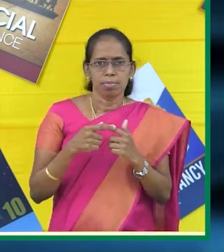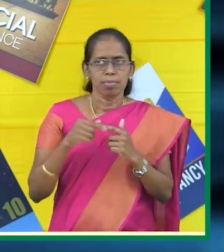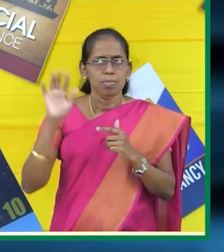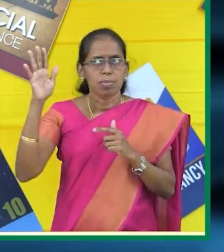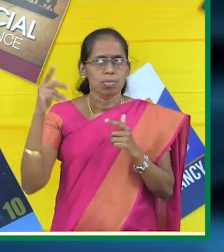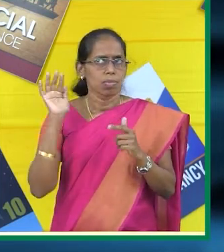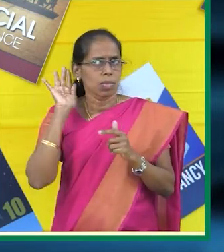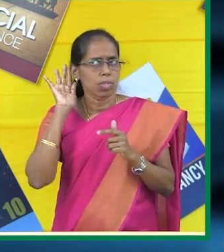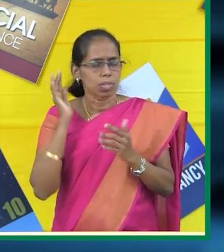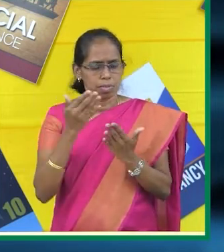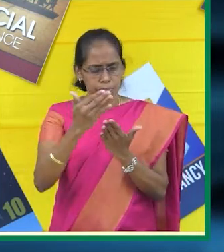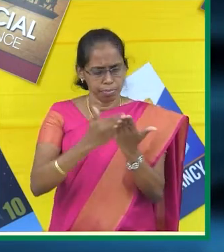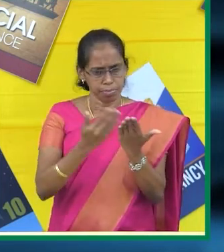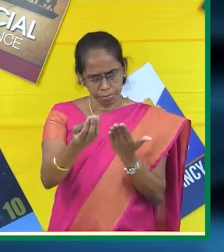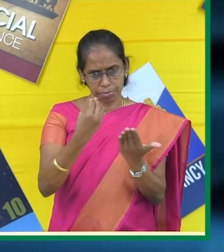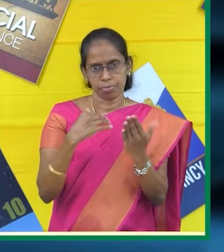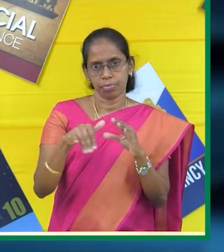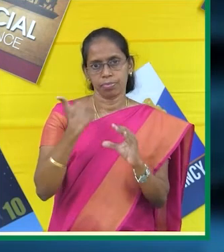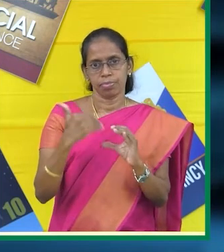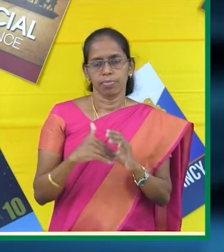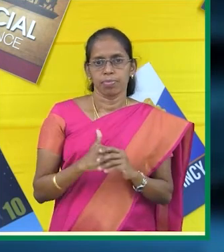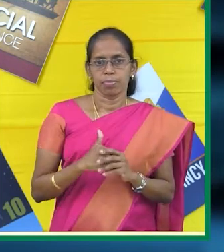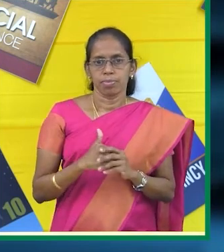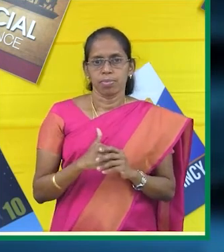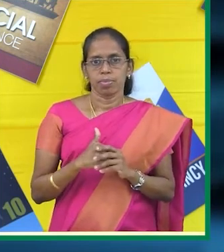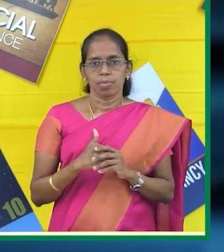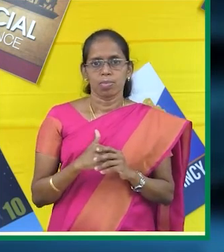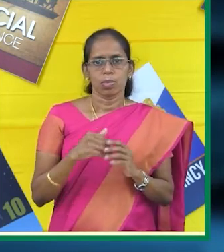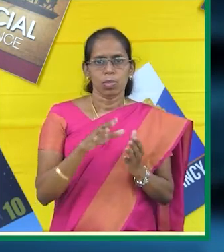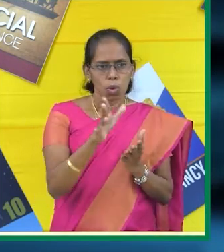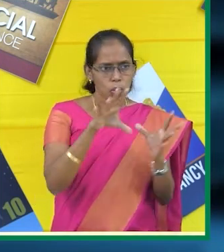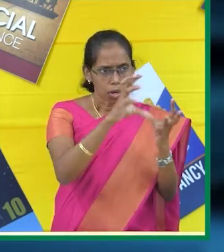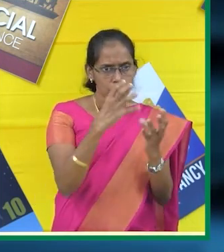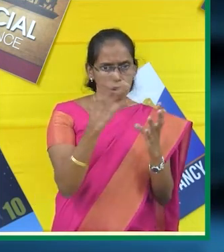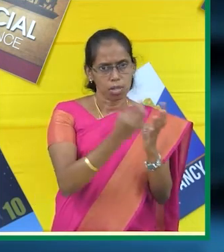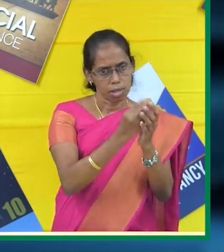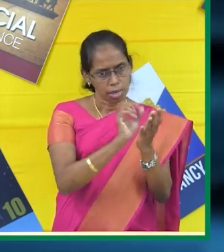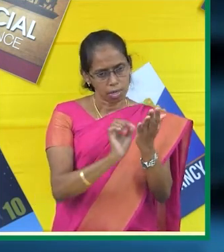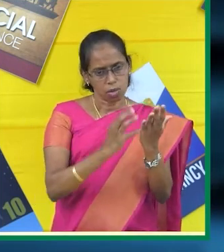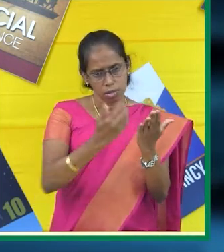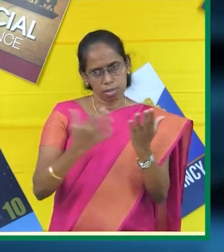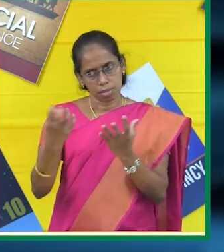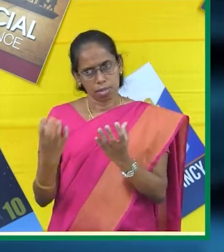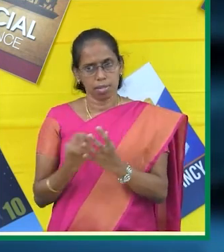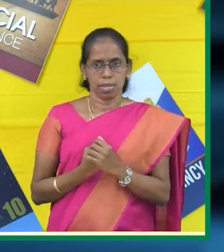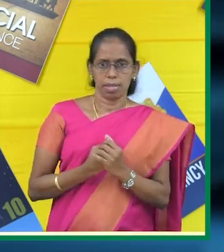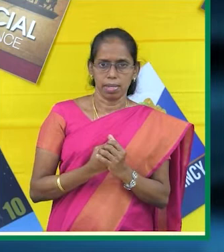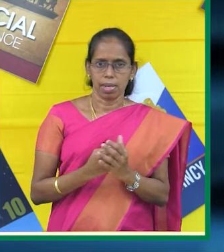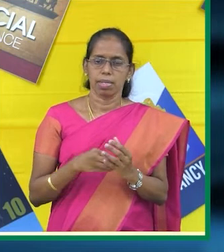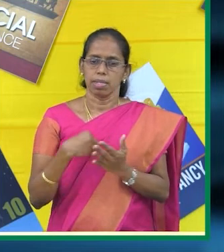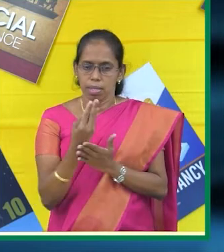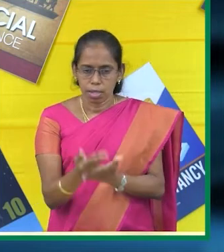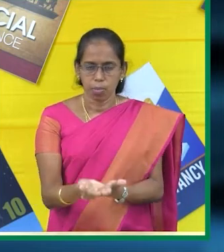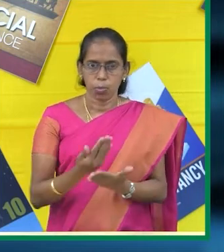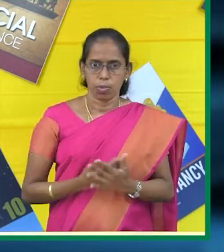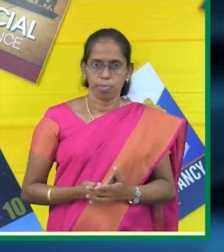செய்தியாளர்கள் செய்திகளை அனுப்புகிறார்கள் அல்லது செய்தி சேகரிப்பதன் மூலமாக பெறப்படுகிறது என்கிற செய்தியை நம்ம இங்கே